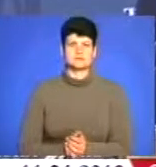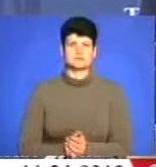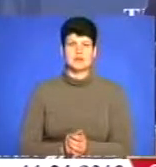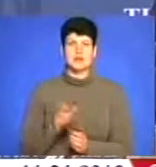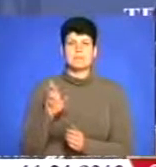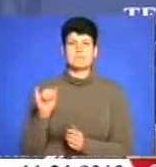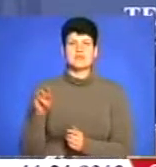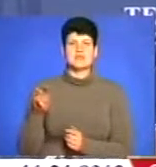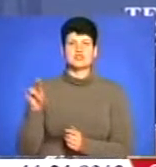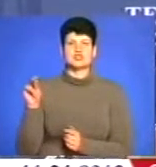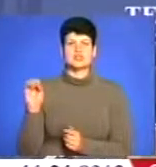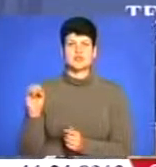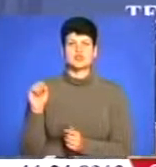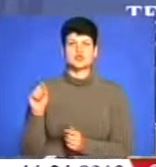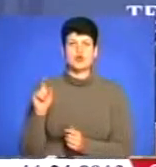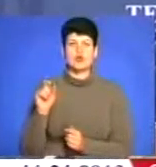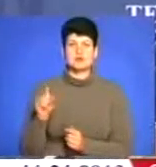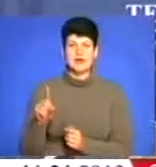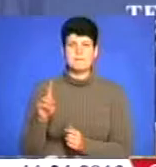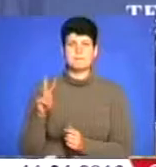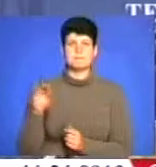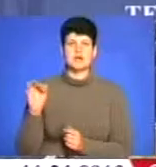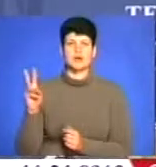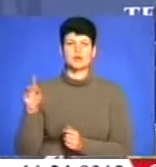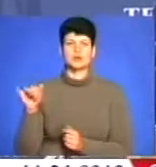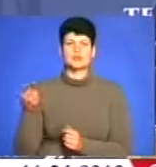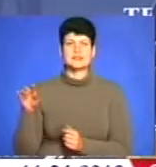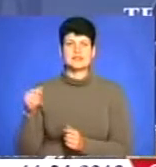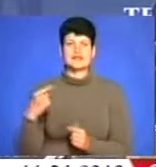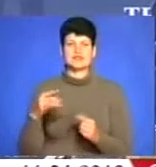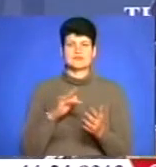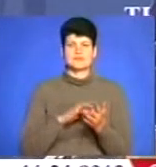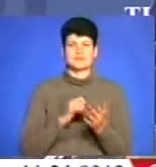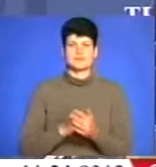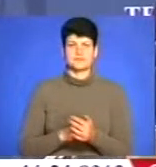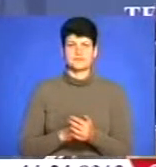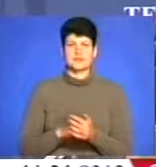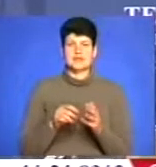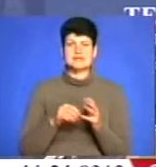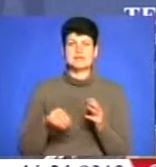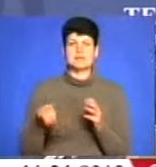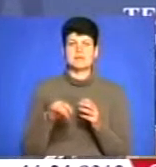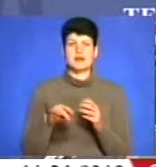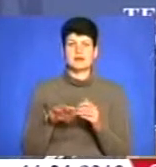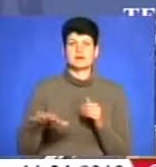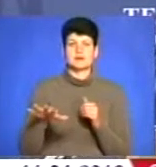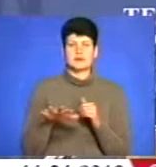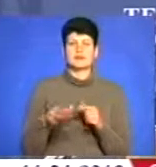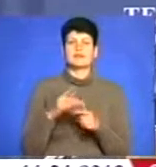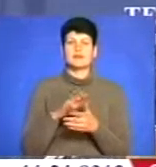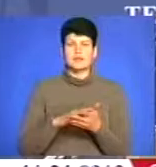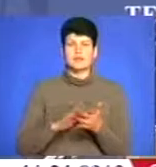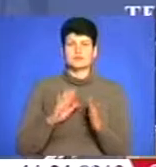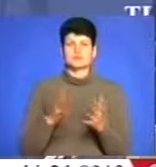більше Золоте, Микулинці та інші центри. Земельні наділи і надалі